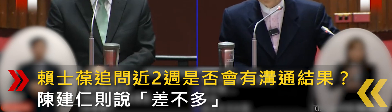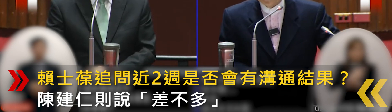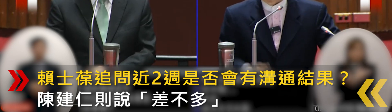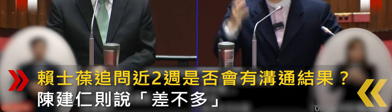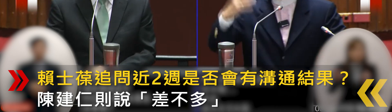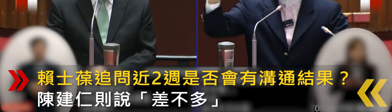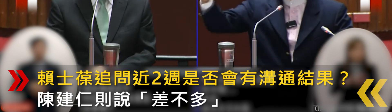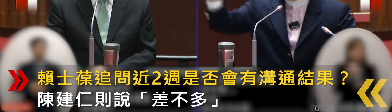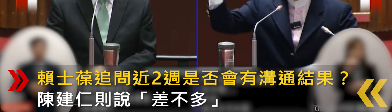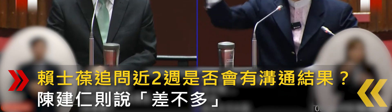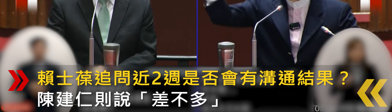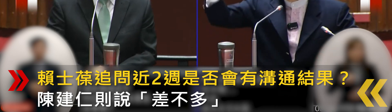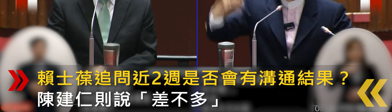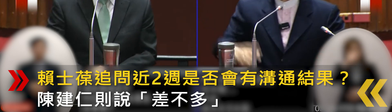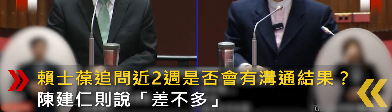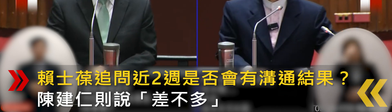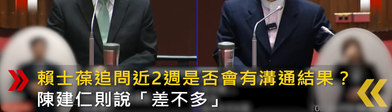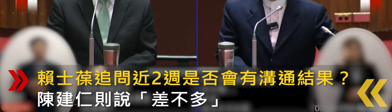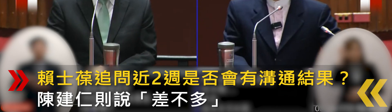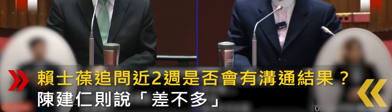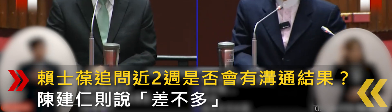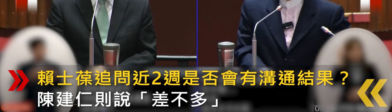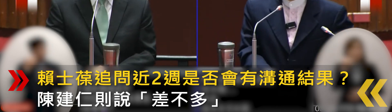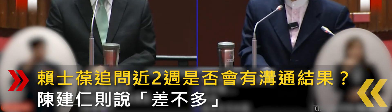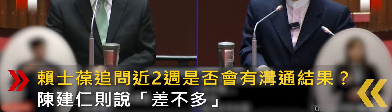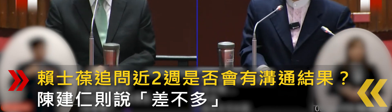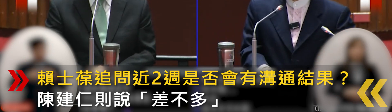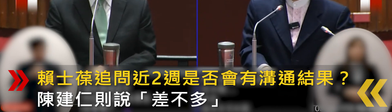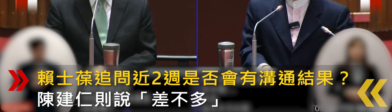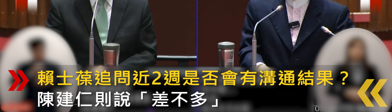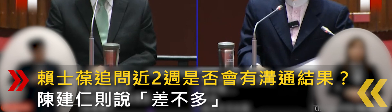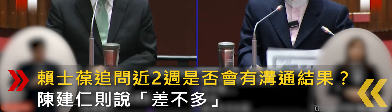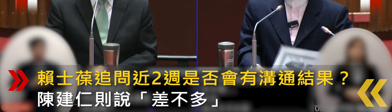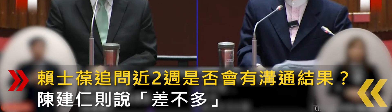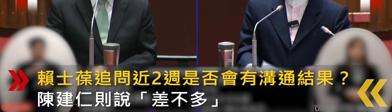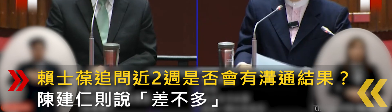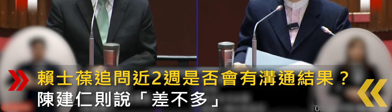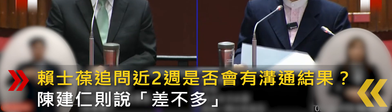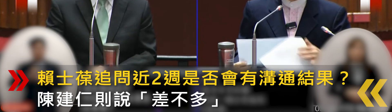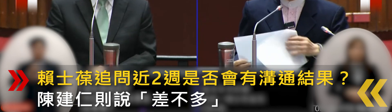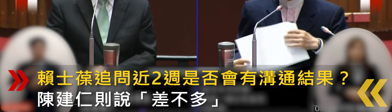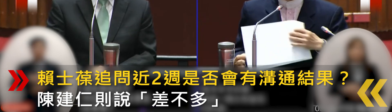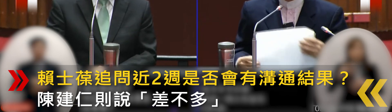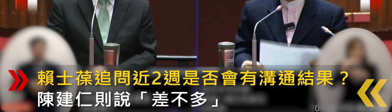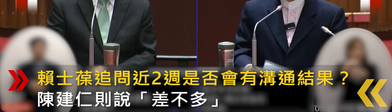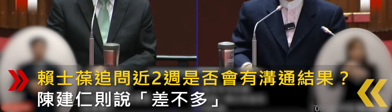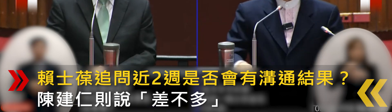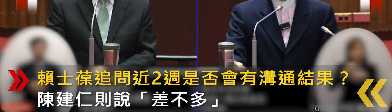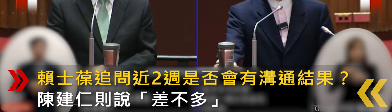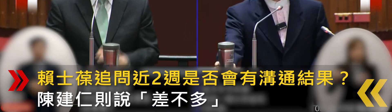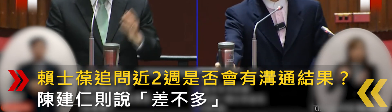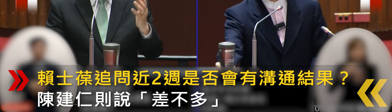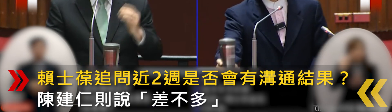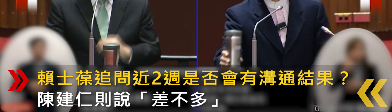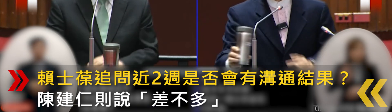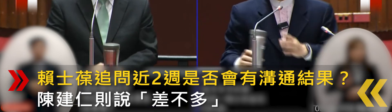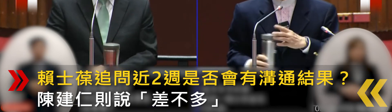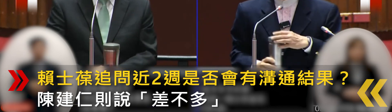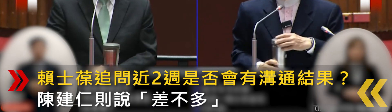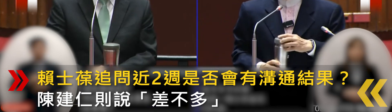吗？期待。 我们沟通有成果会跟各位来做报告。 什么时候会有成果？ 那当